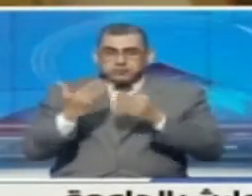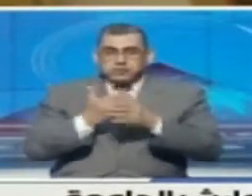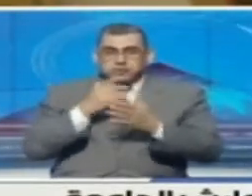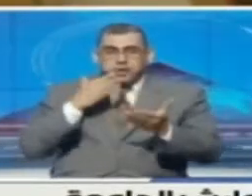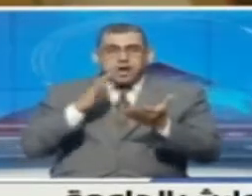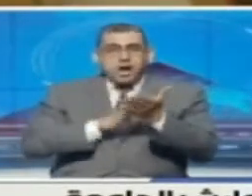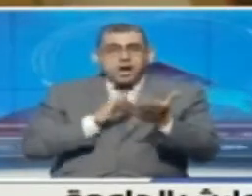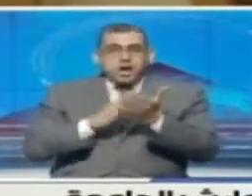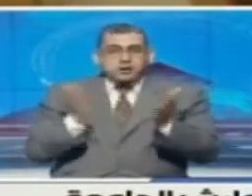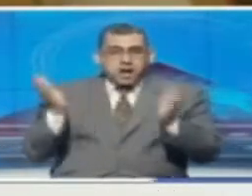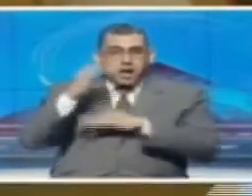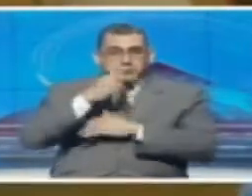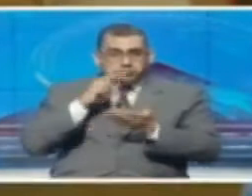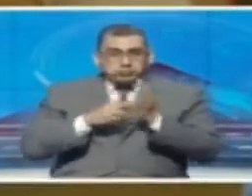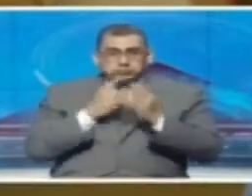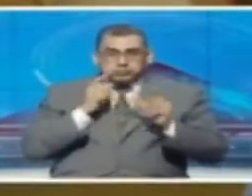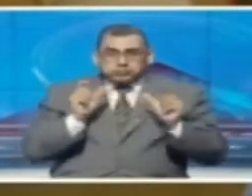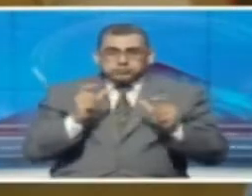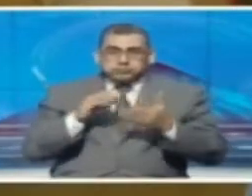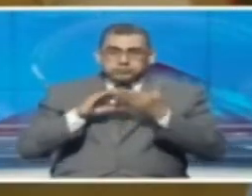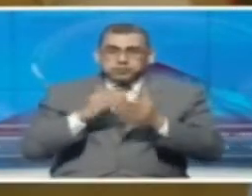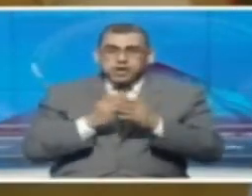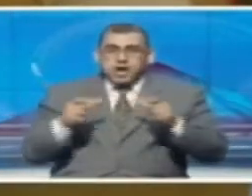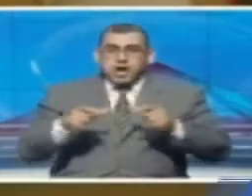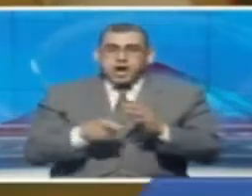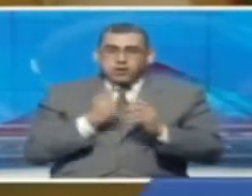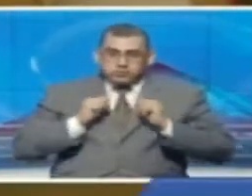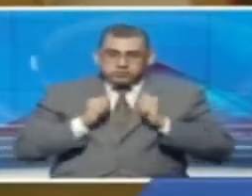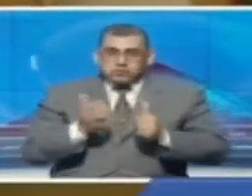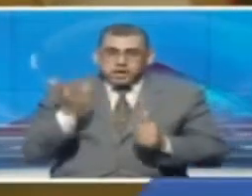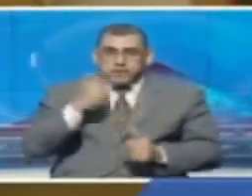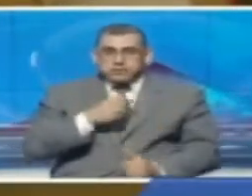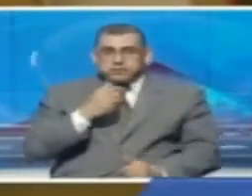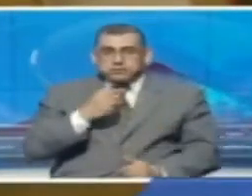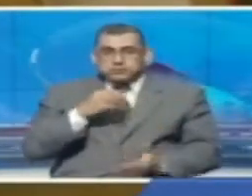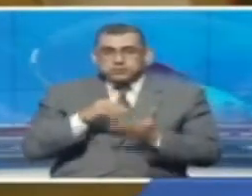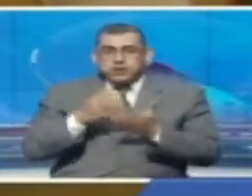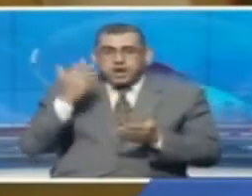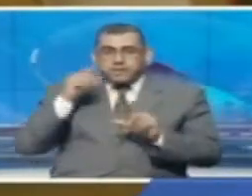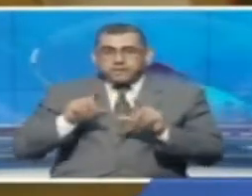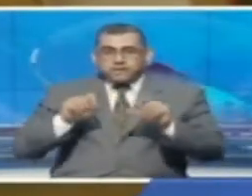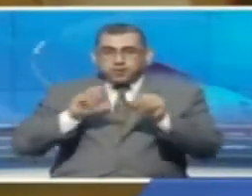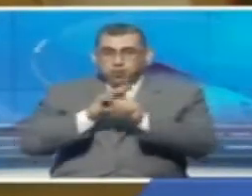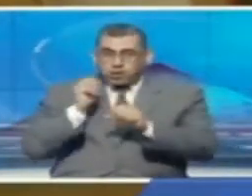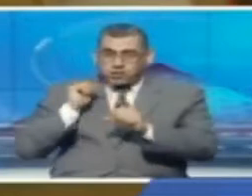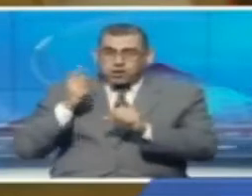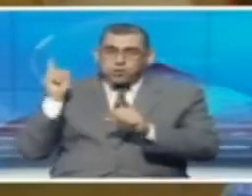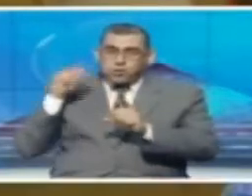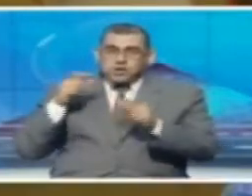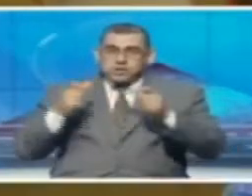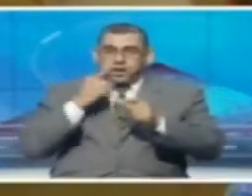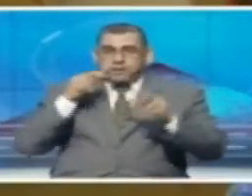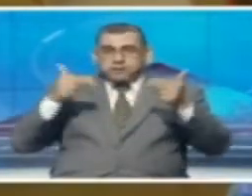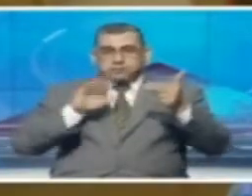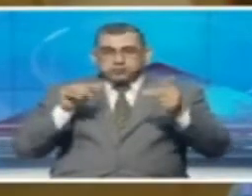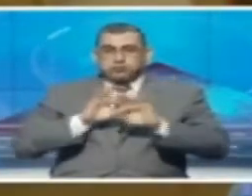الكوارث مهم جدا، لأنه أول اجتماع يعقد حضوريا منذ جائحة الكورونا. ومن هذا